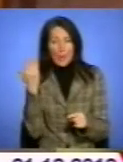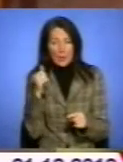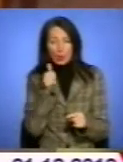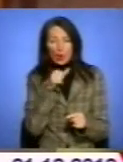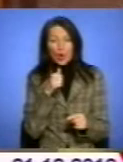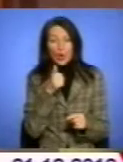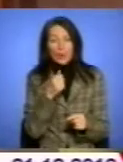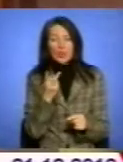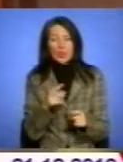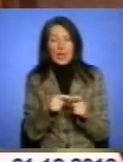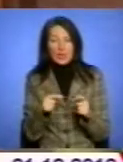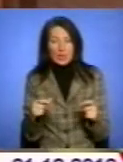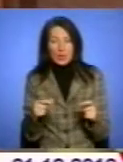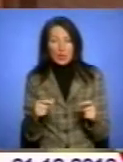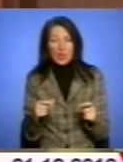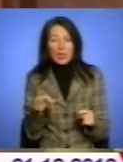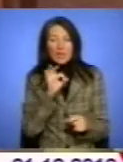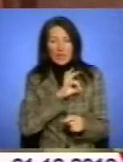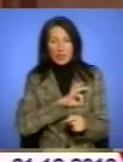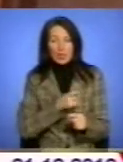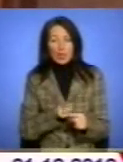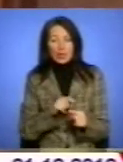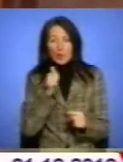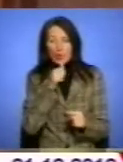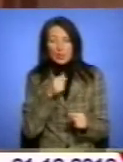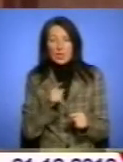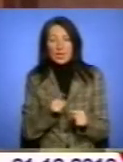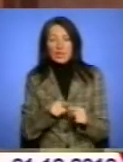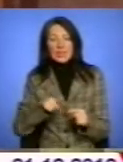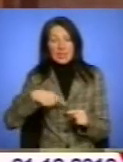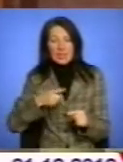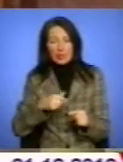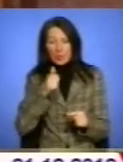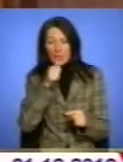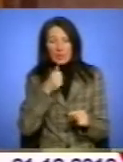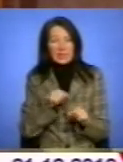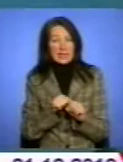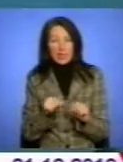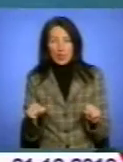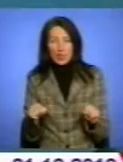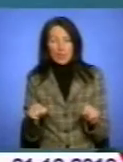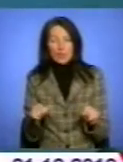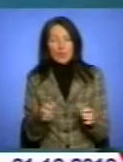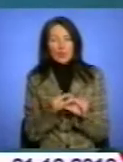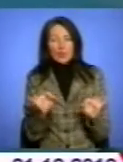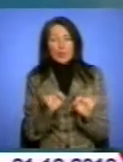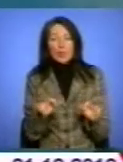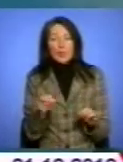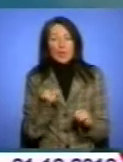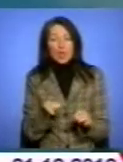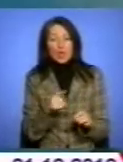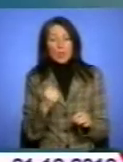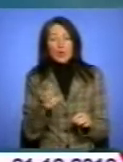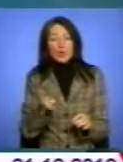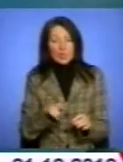року. Два талони використати цьогорічного і наступнорічного не можна. Інформація про те, що з 1